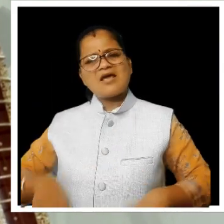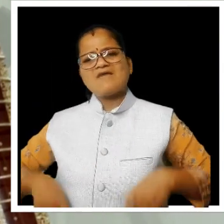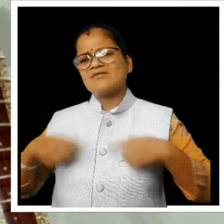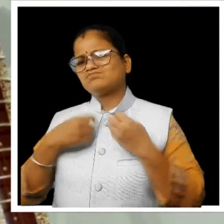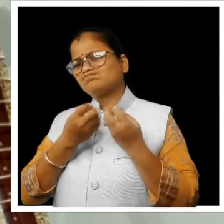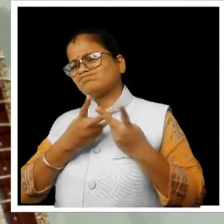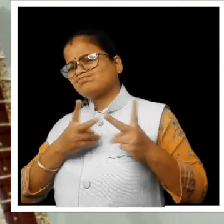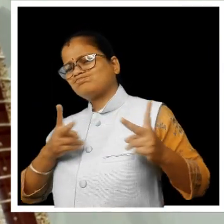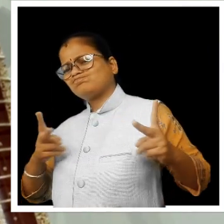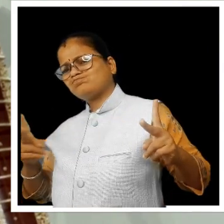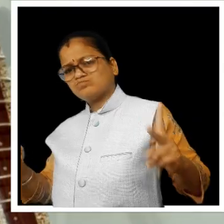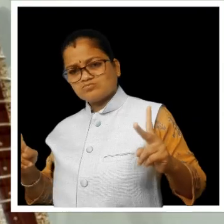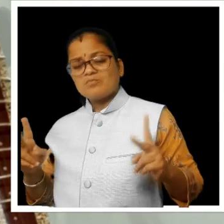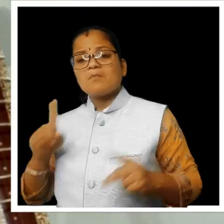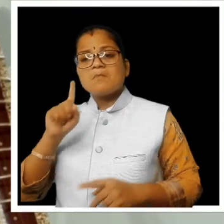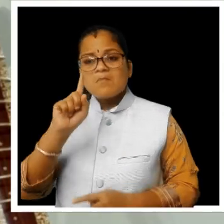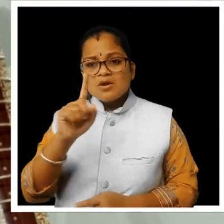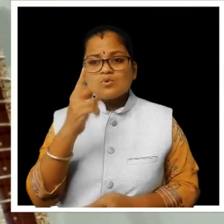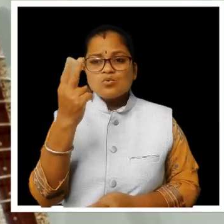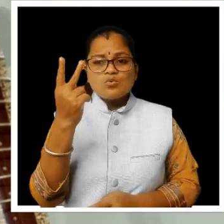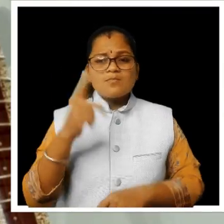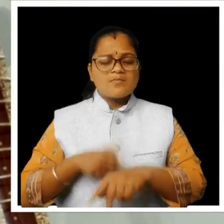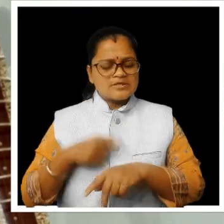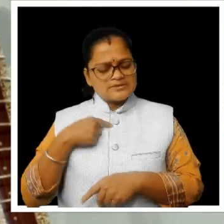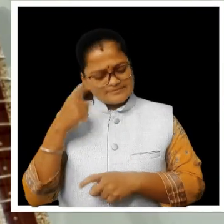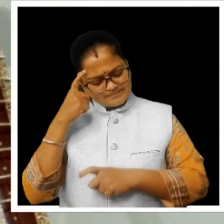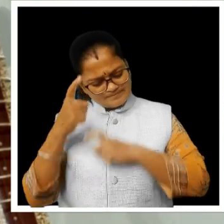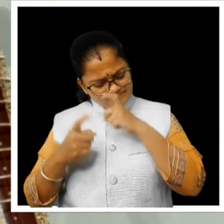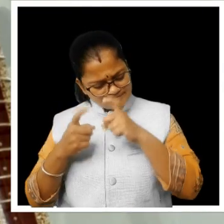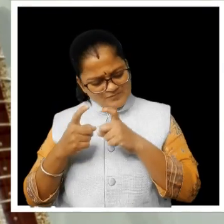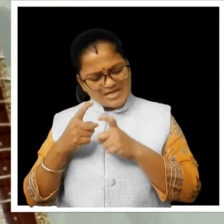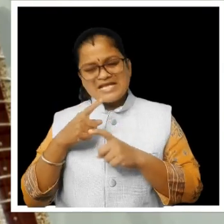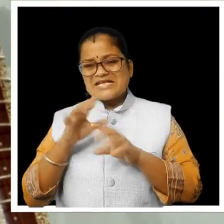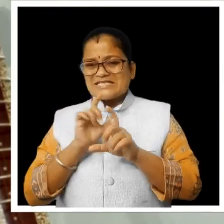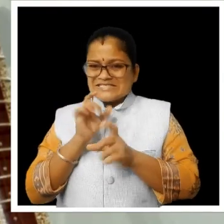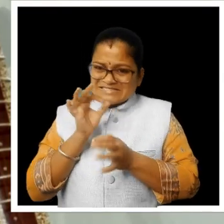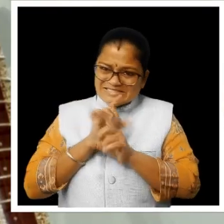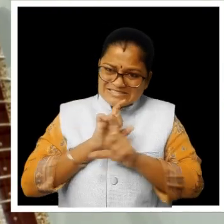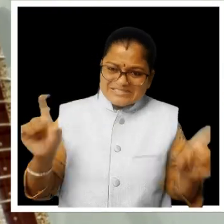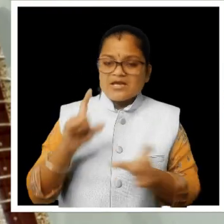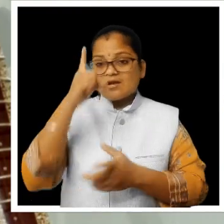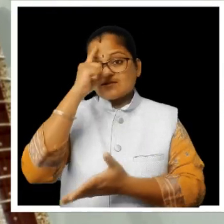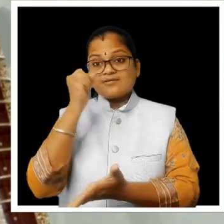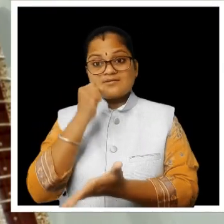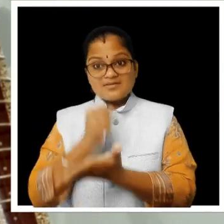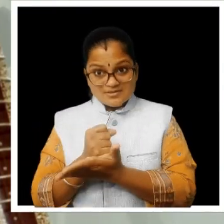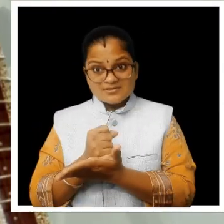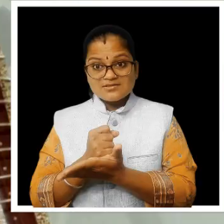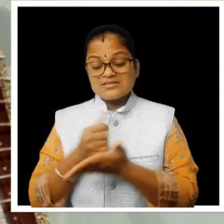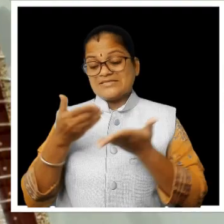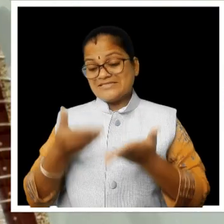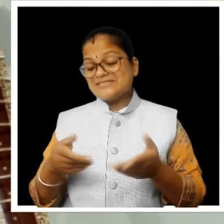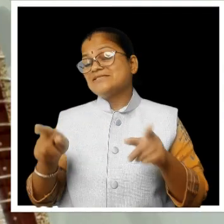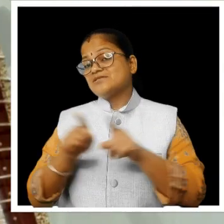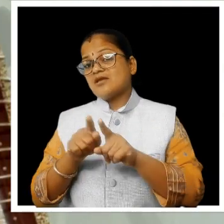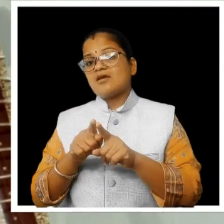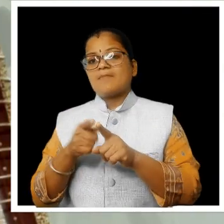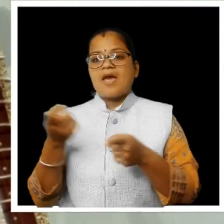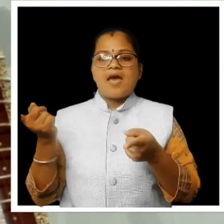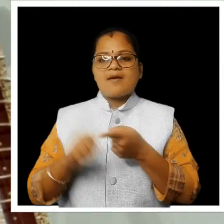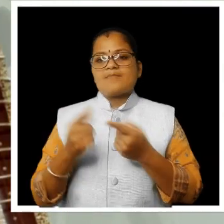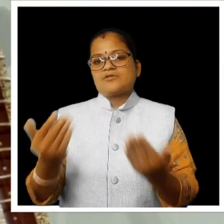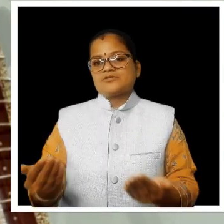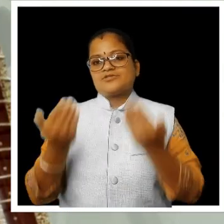ರೀತಿ ಪ್ರಾಬ್ಲಮ್ಗಳು ಬರ್ತಾ ಇರುತ್ತೆ. ನಾವು 2 ನಿಮಿಷ ಯೋಚನೆ ಮಾಡಿ ಸರಿಯಾದ ನಿರ್ಧಾರಗಳನ್ನು ತಗೊಂಡ್ರೆ ಈ ಥರದ